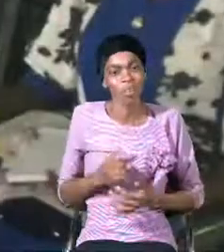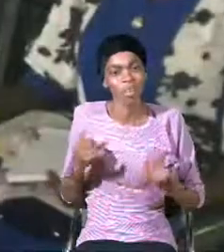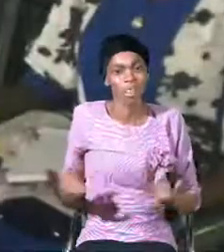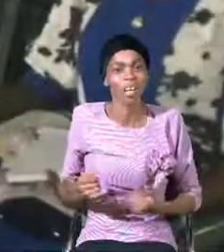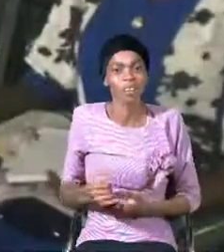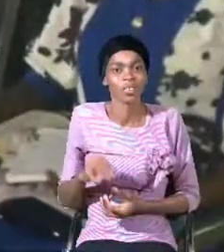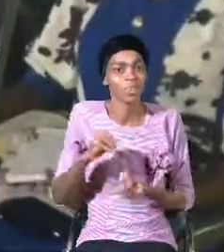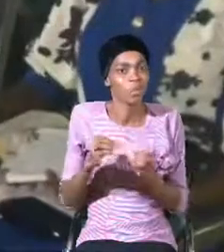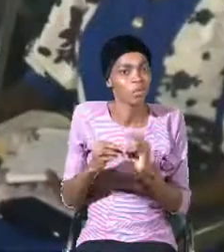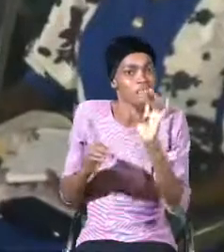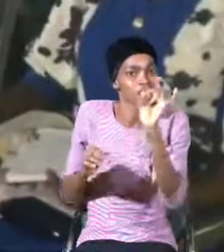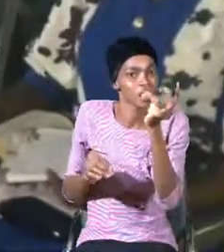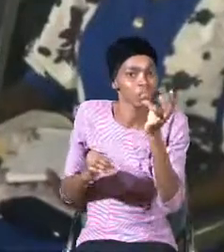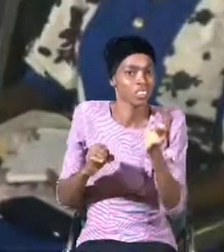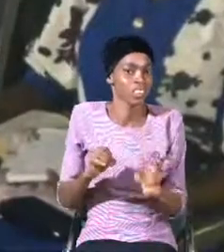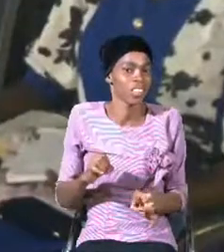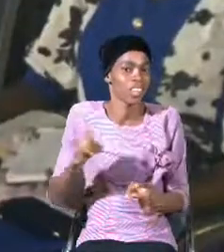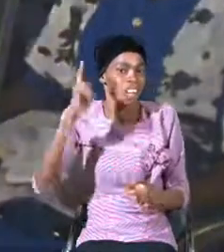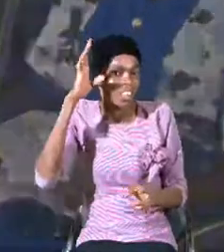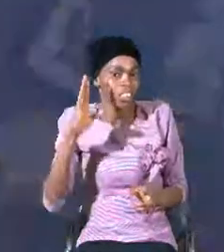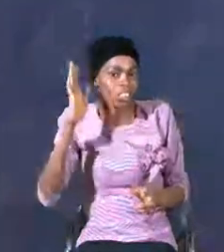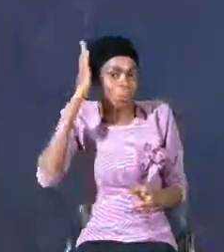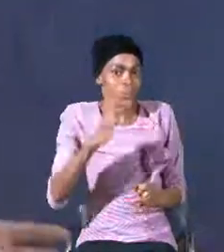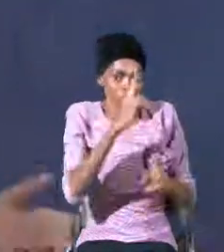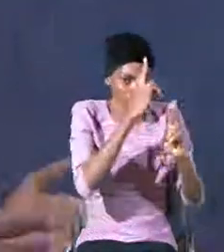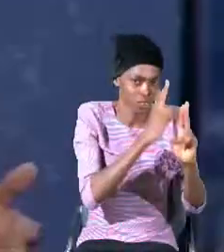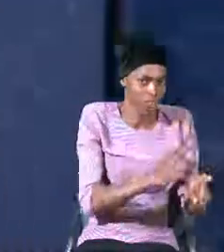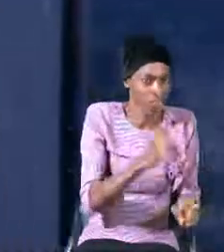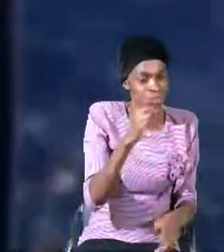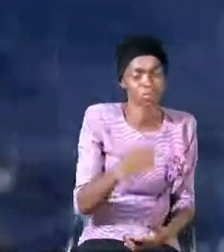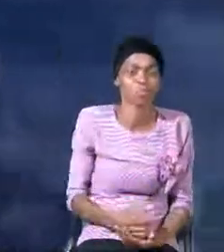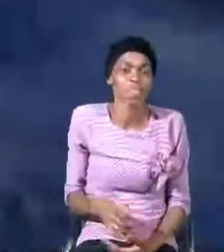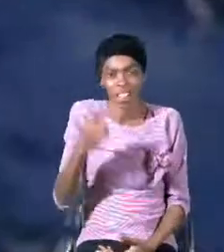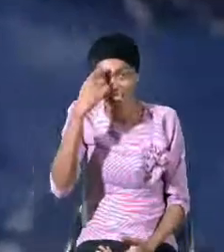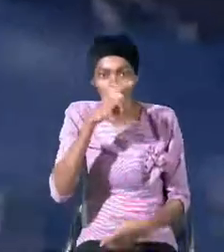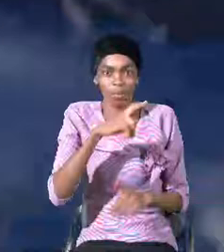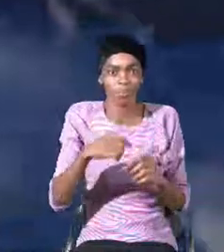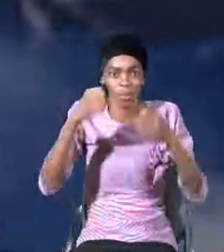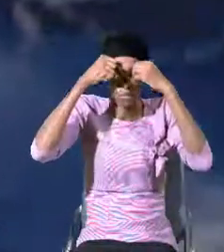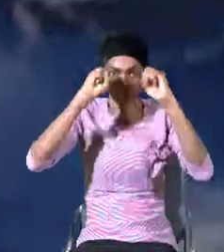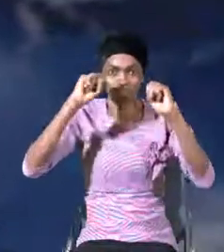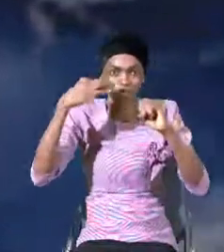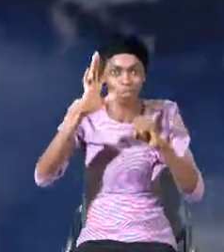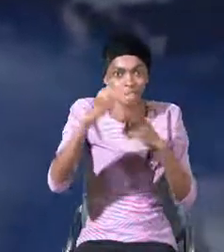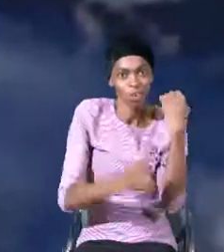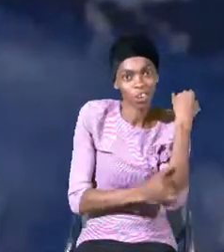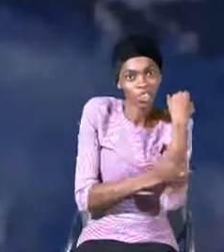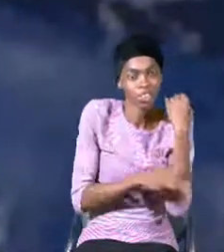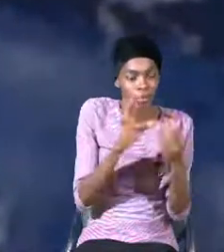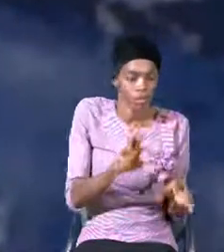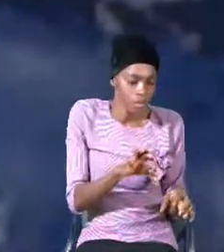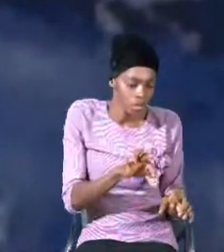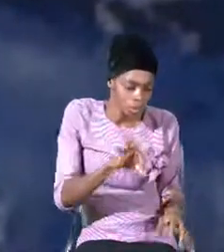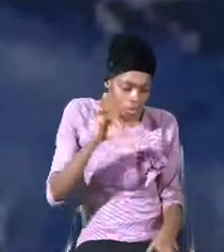Il va t'honorer. Est-ce que tu veux penser que le président d'un pays te cherche et